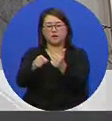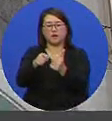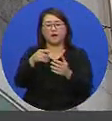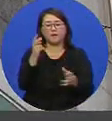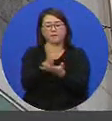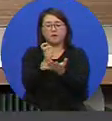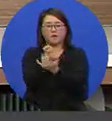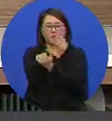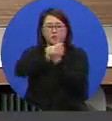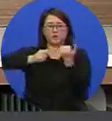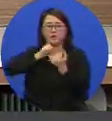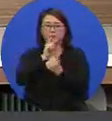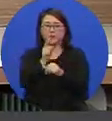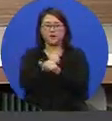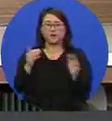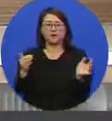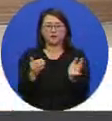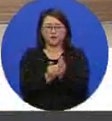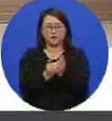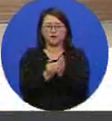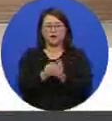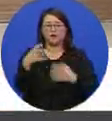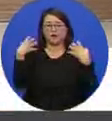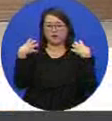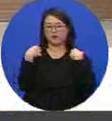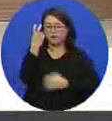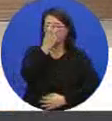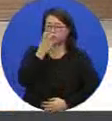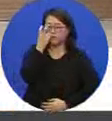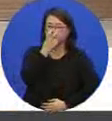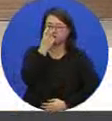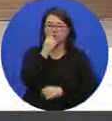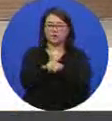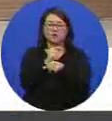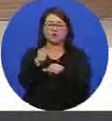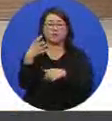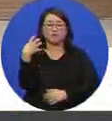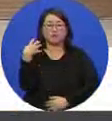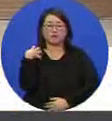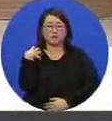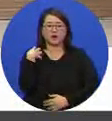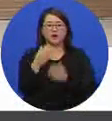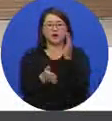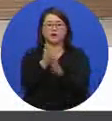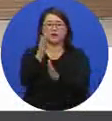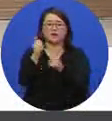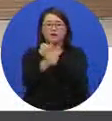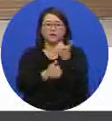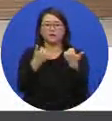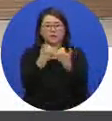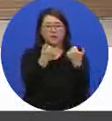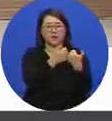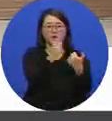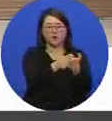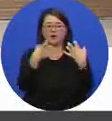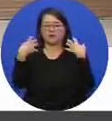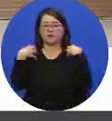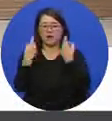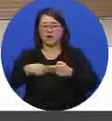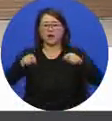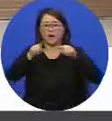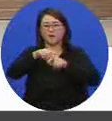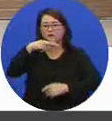주장했습니다. 집행부를 견제하고 감시해야 할 의회 의원과 집행부가 같이 한 팀이 돼서 밥도 먹고